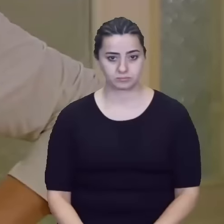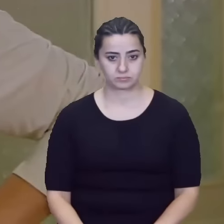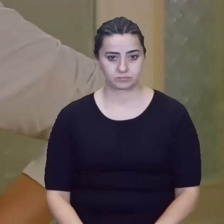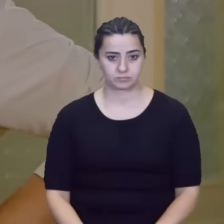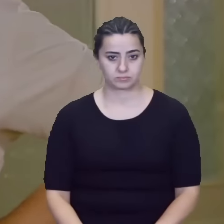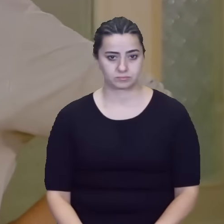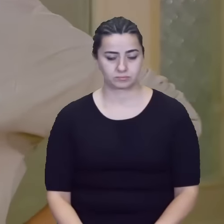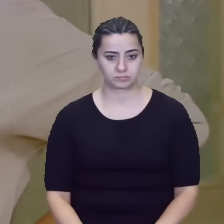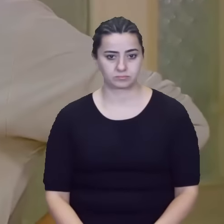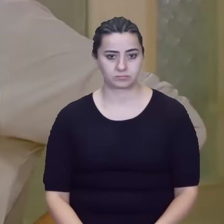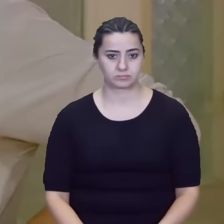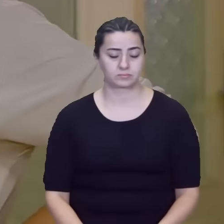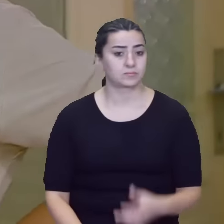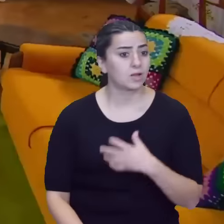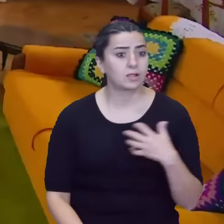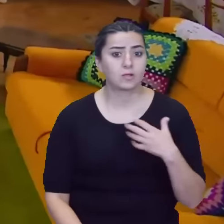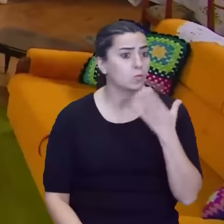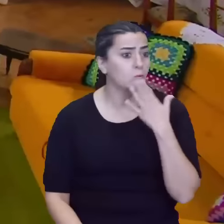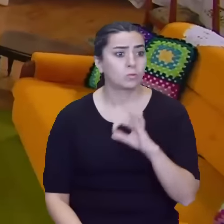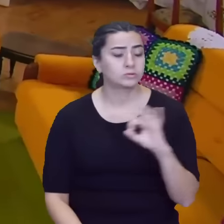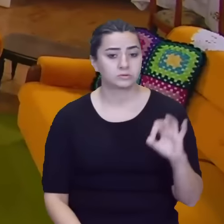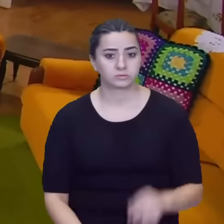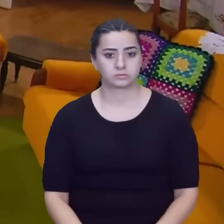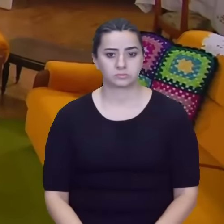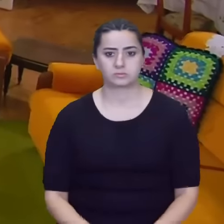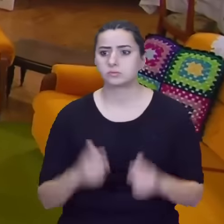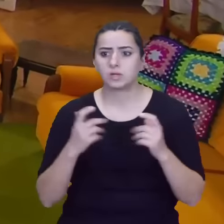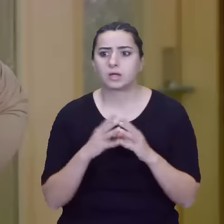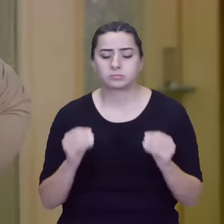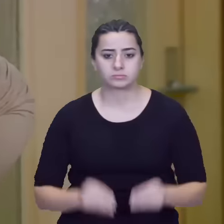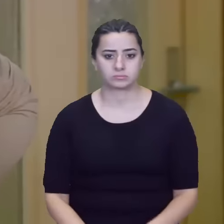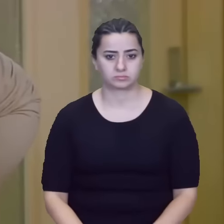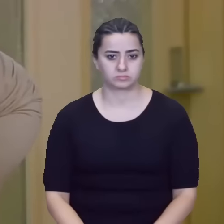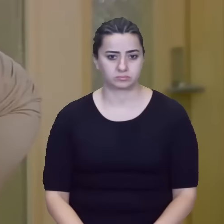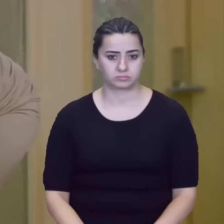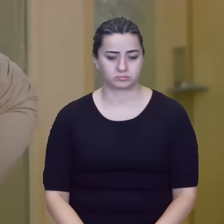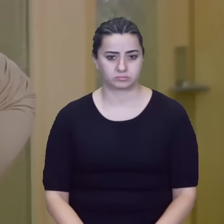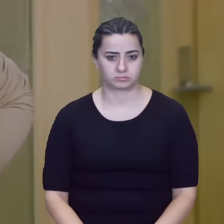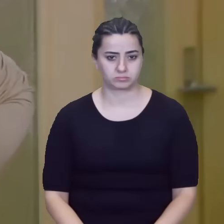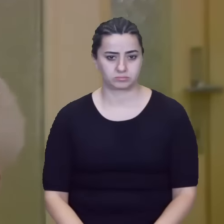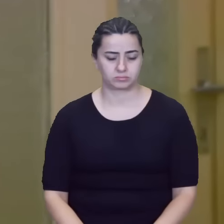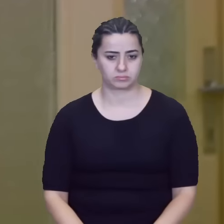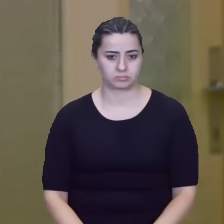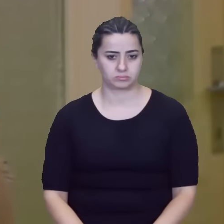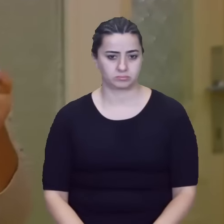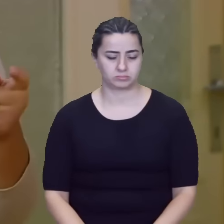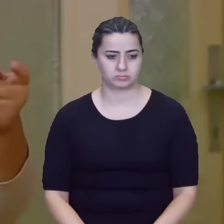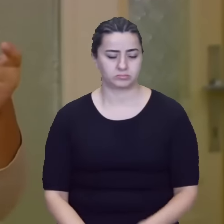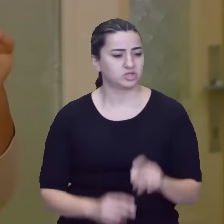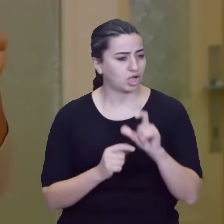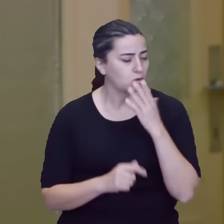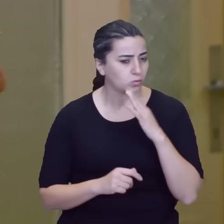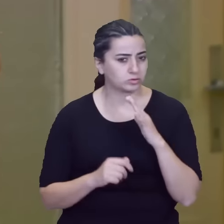Rukiye dönmüş salona. Anne! Yok! Ay nereye gitti bu kuş? Ay Çağatay da yok.